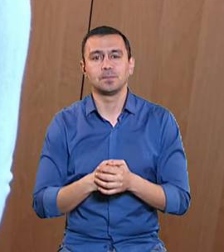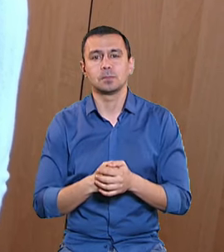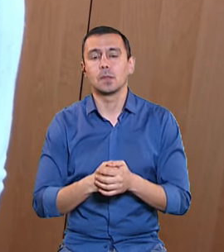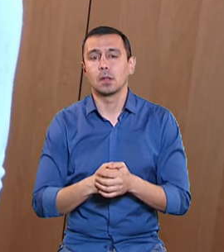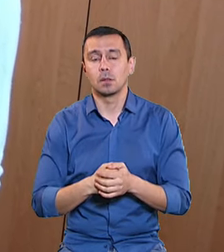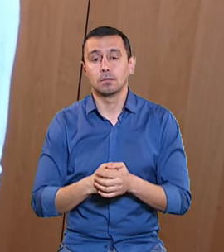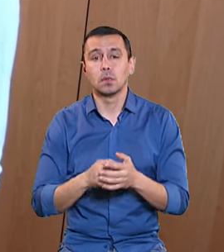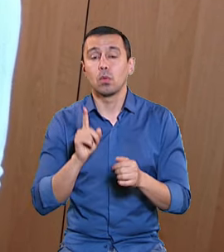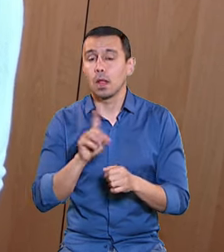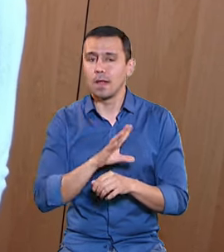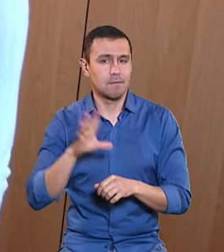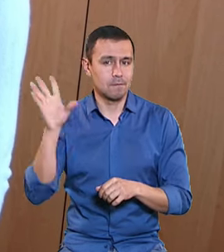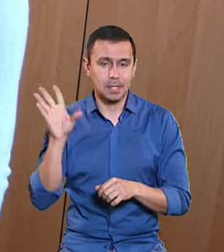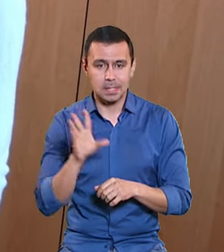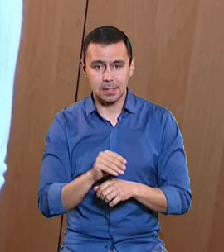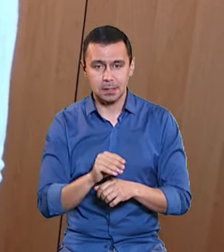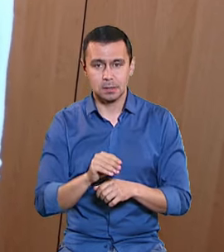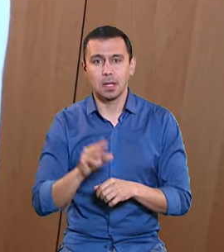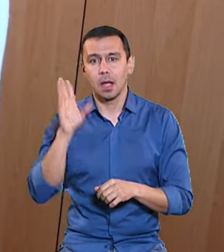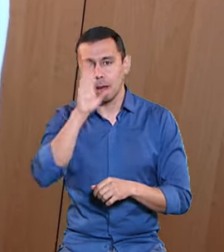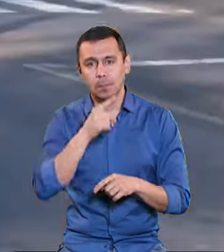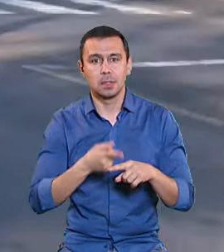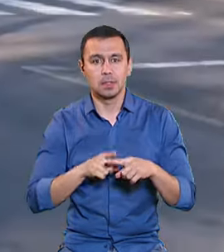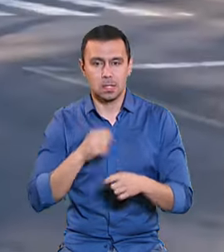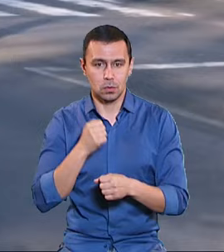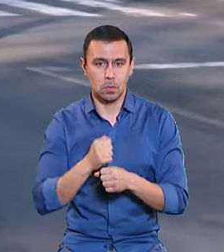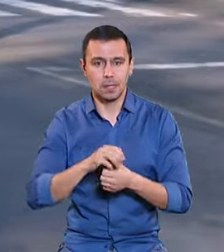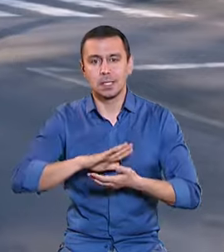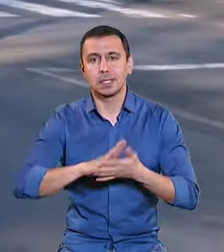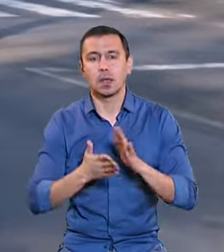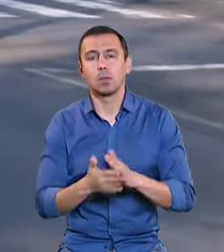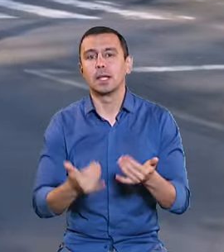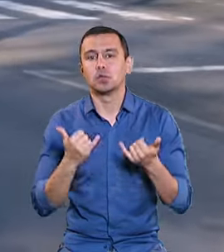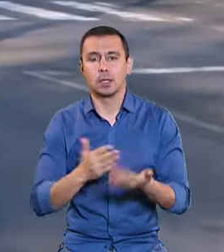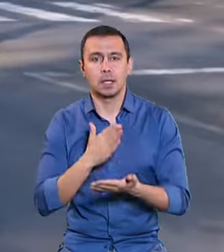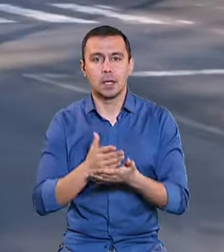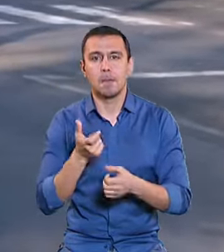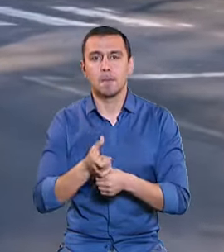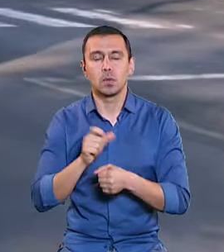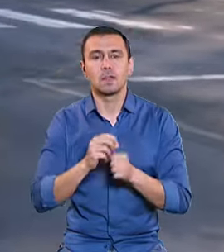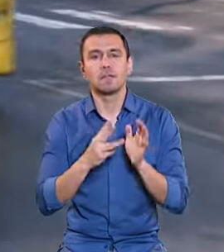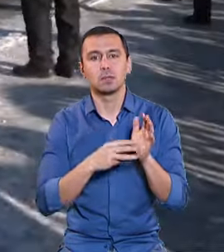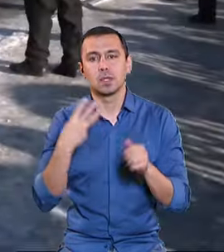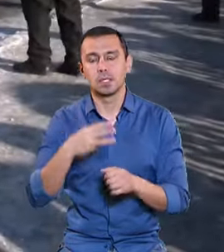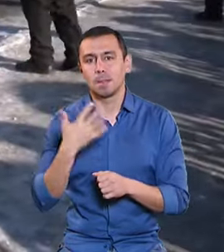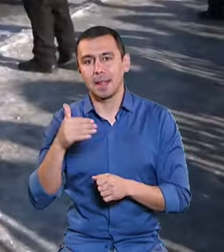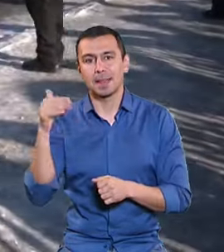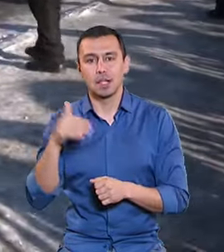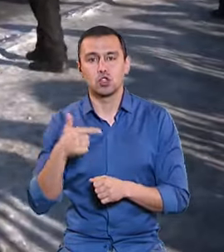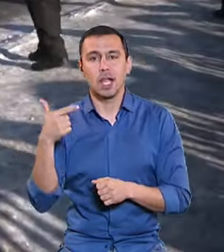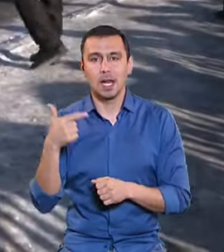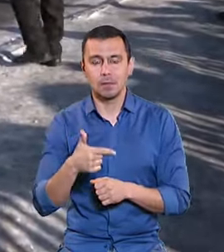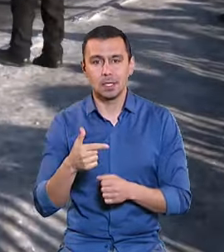однак не всі зуміли це зробити. Станом на сьогодні є понад 835 тисяч